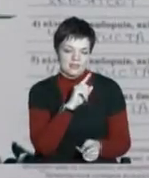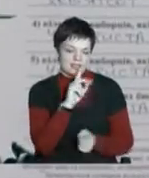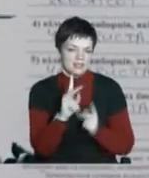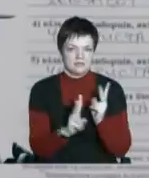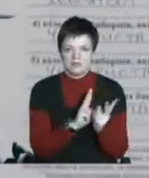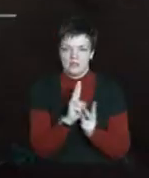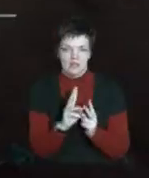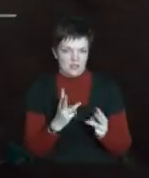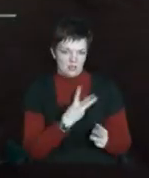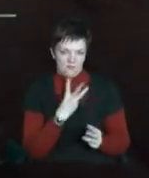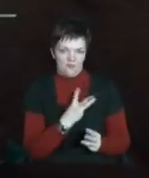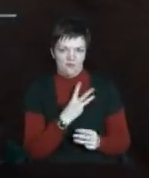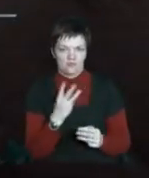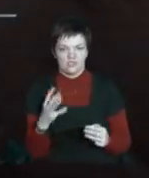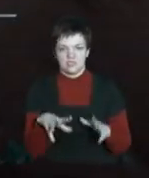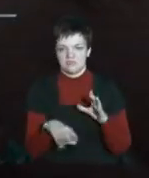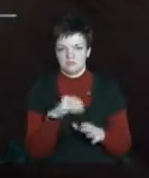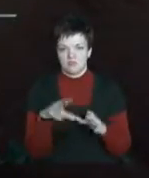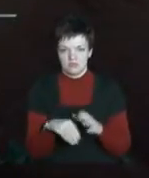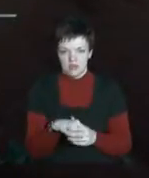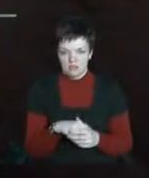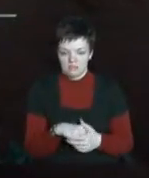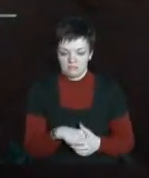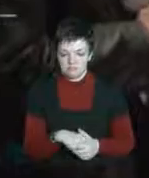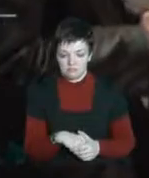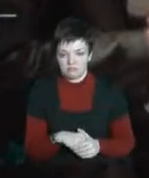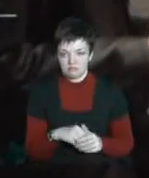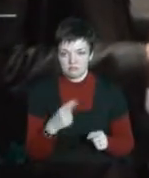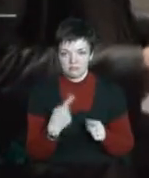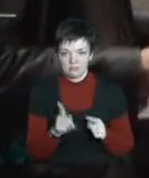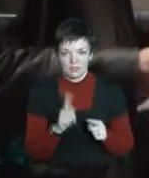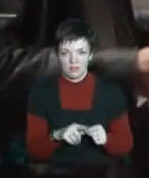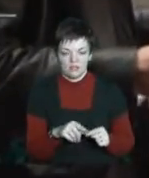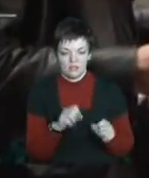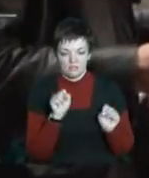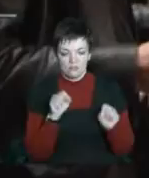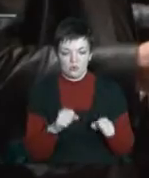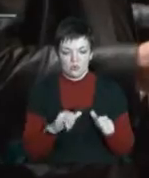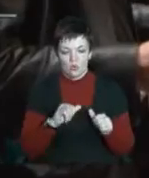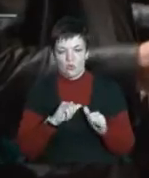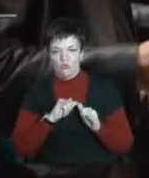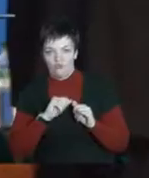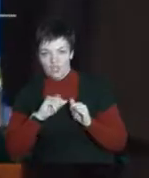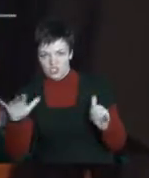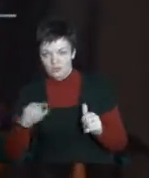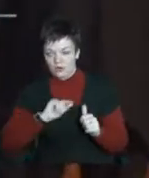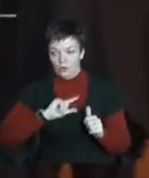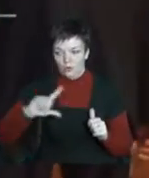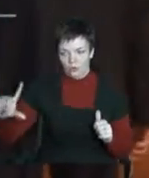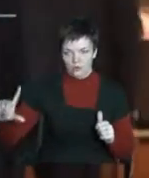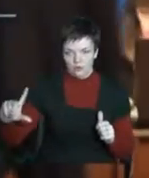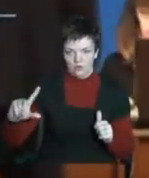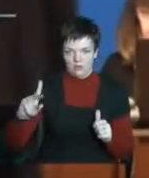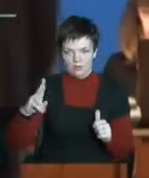избирателя. Эти цифры в руках обладателей админресурса имеют свойство меняться в сторону увеличения для провластного